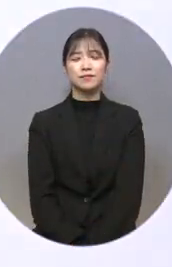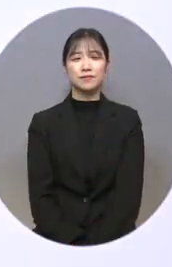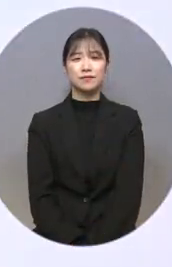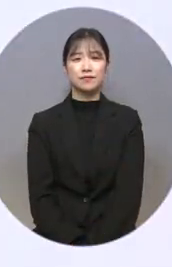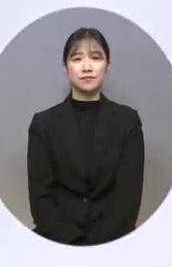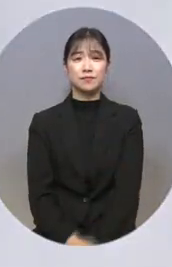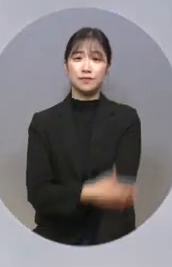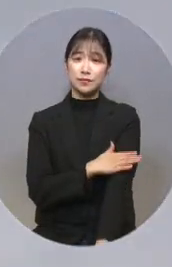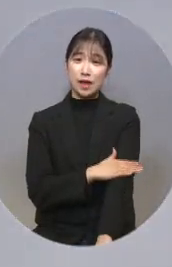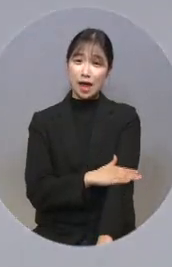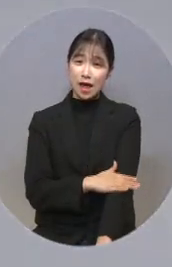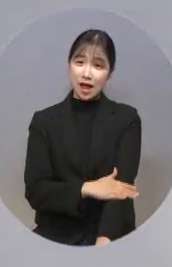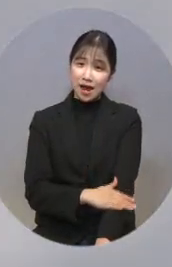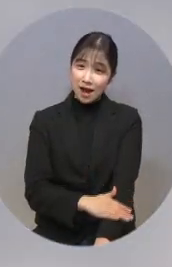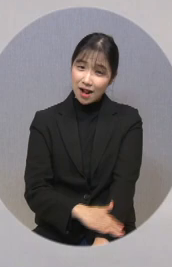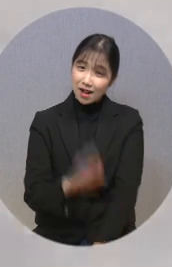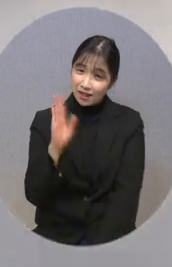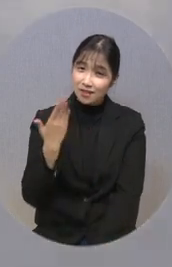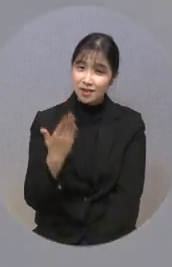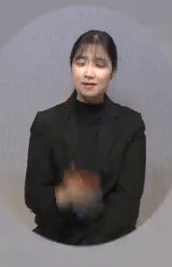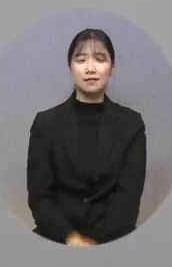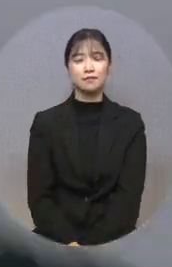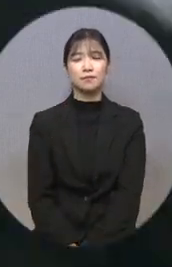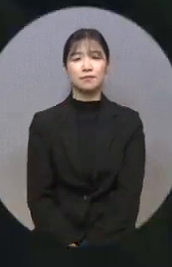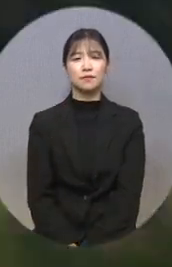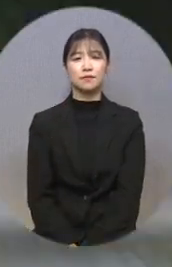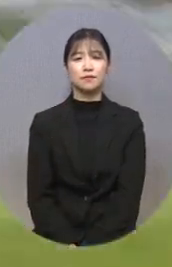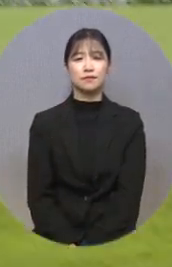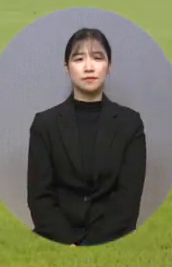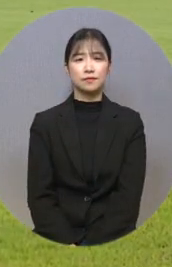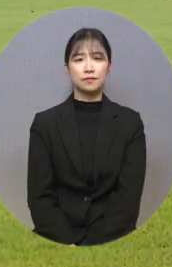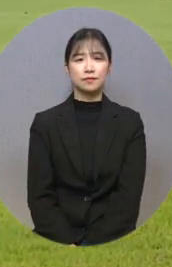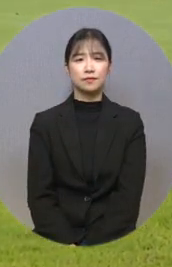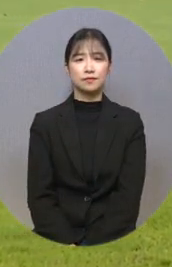잘 그 잘 들어갔다 양.